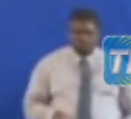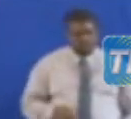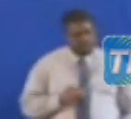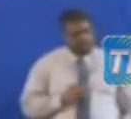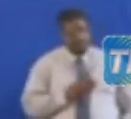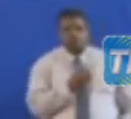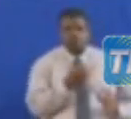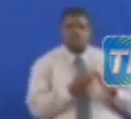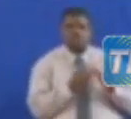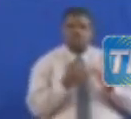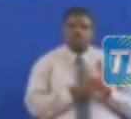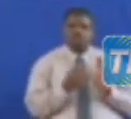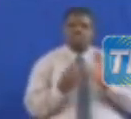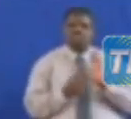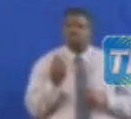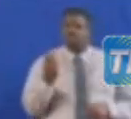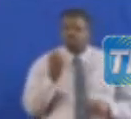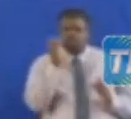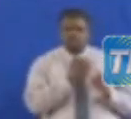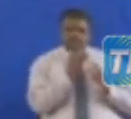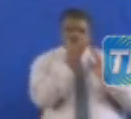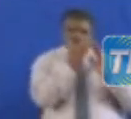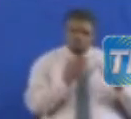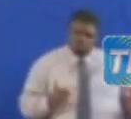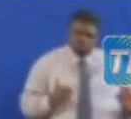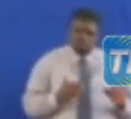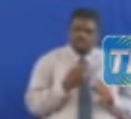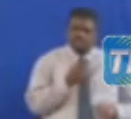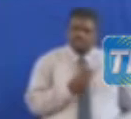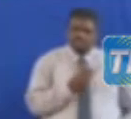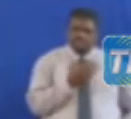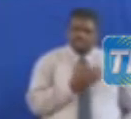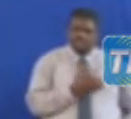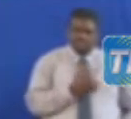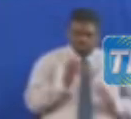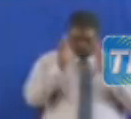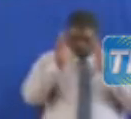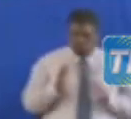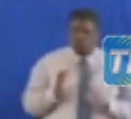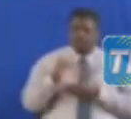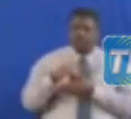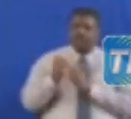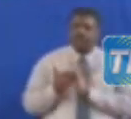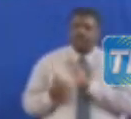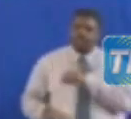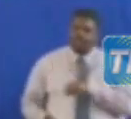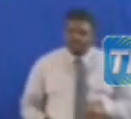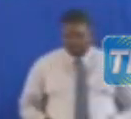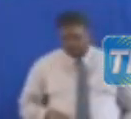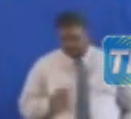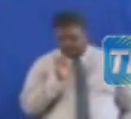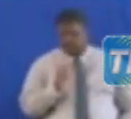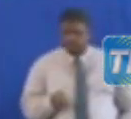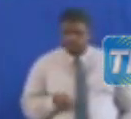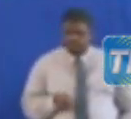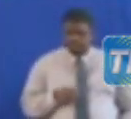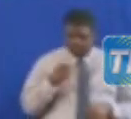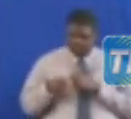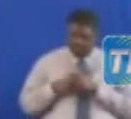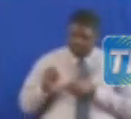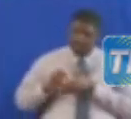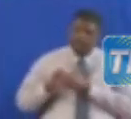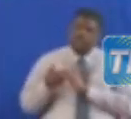shilingi bilioni 8.62 ni kwa ajili ya nyumba 25 za wakuu wa idara. Mheshimiwa Spika, kwa upande wa